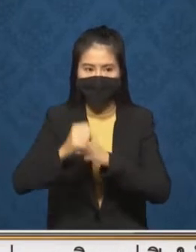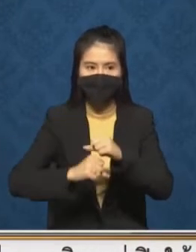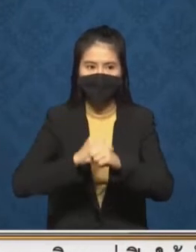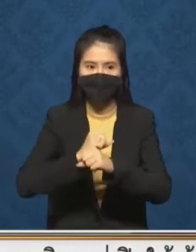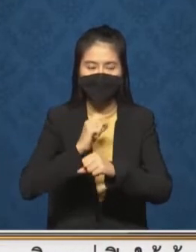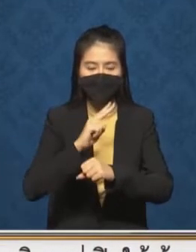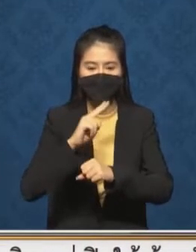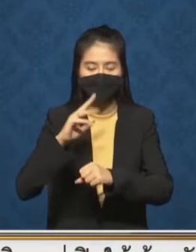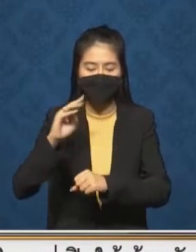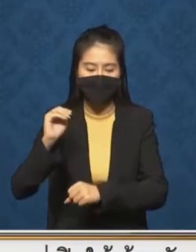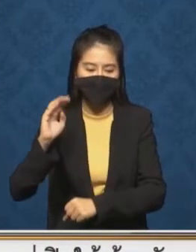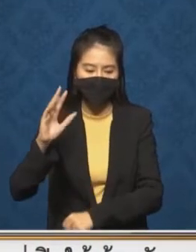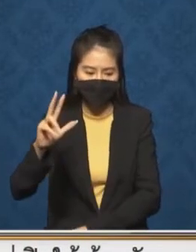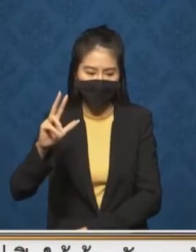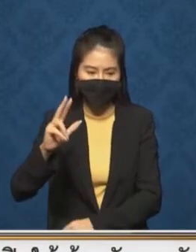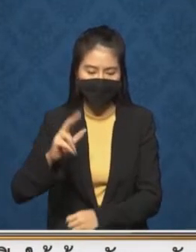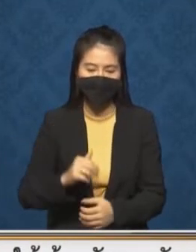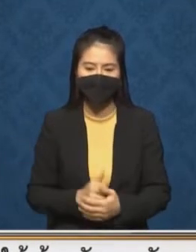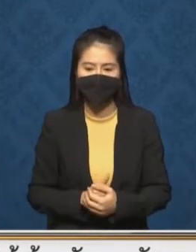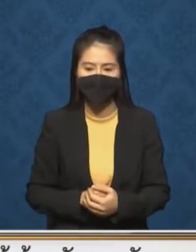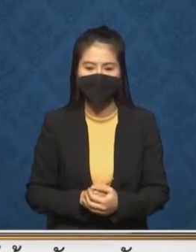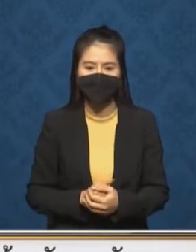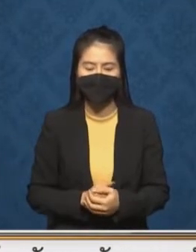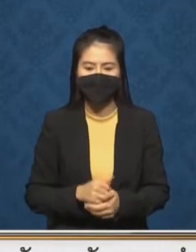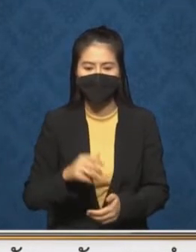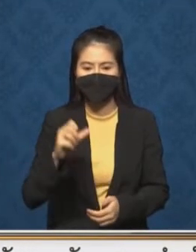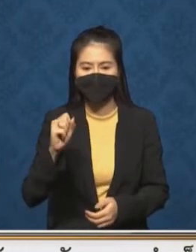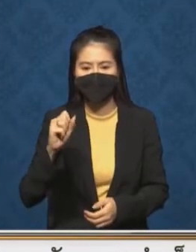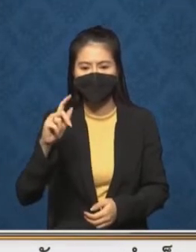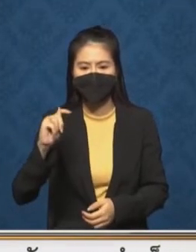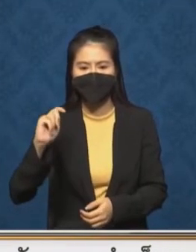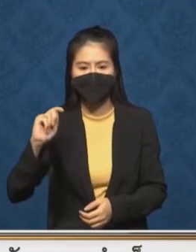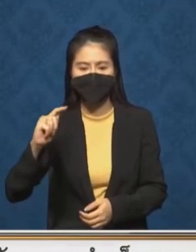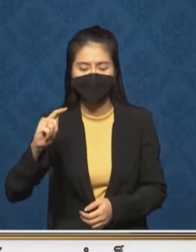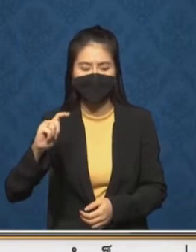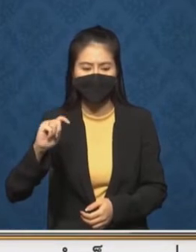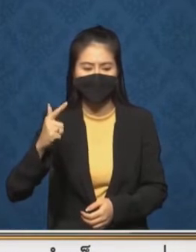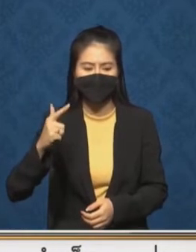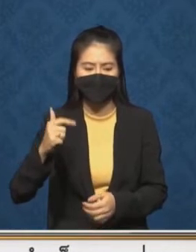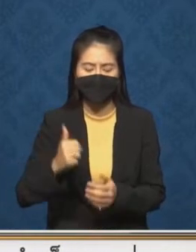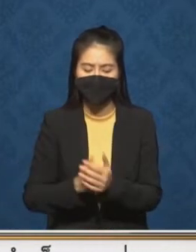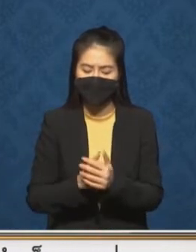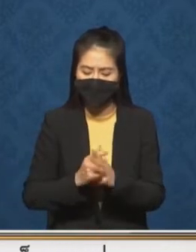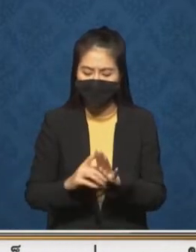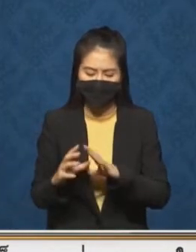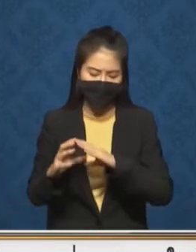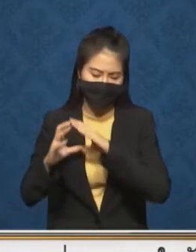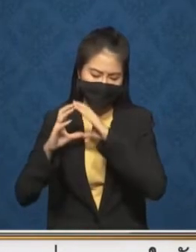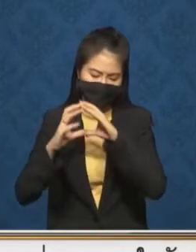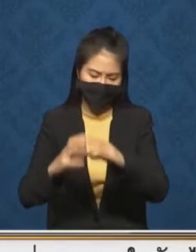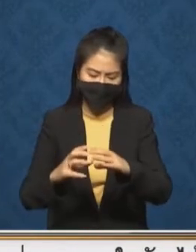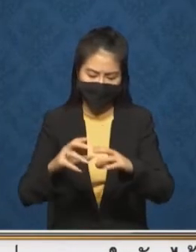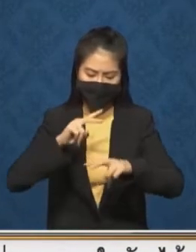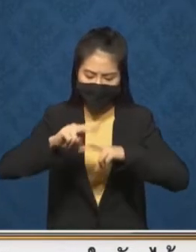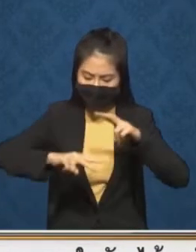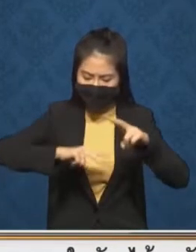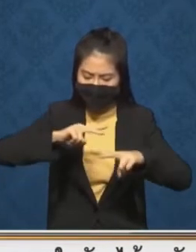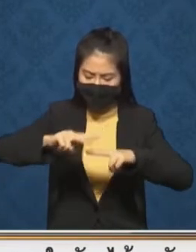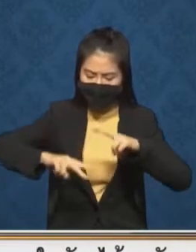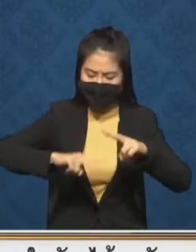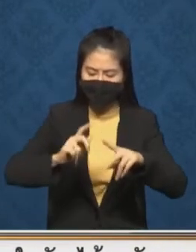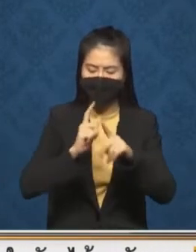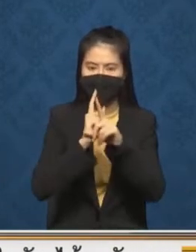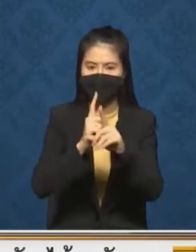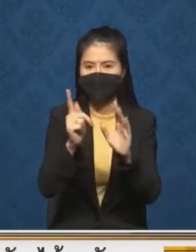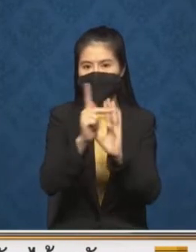กแผนดิได้ลงพ้นที่ หลพ้นที่ครับเช่กรื่นทับลาดลงพนที่ไปแล้วกได้นำเสนอครับตามกฎหมาย